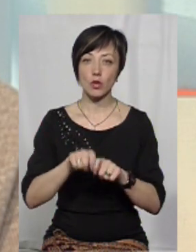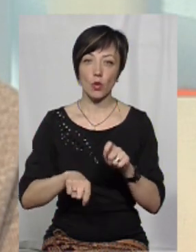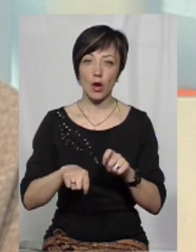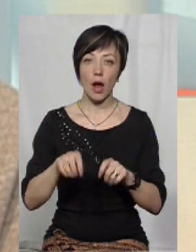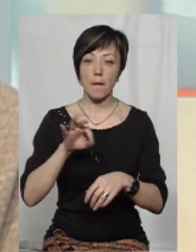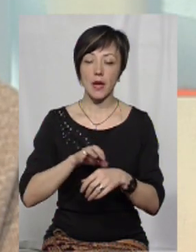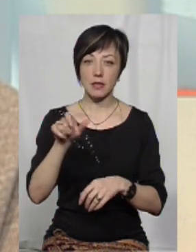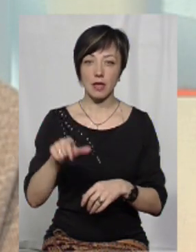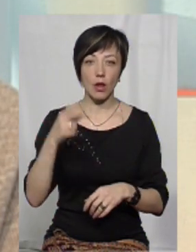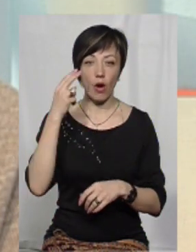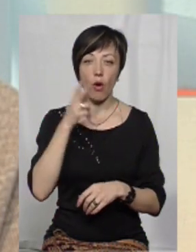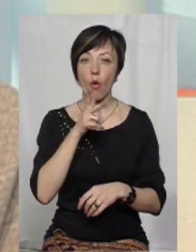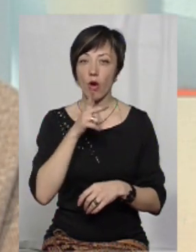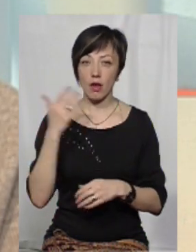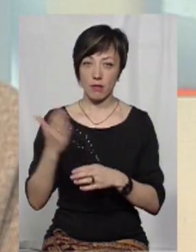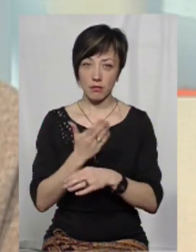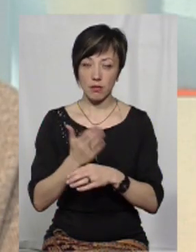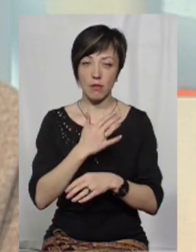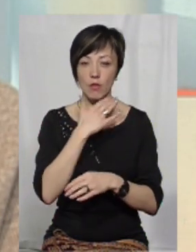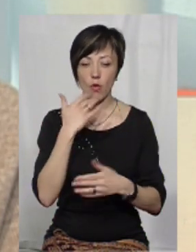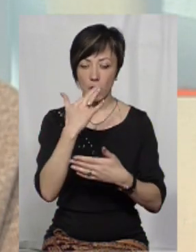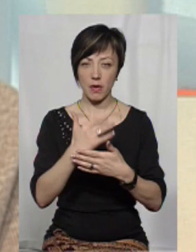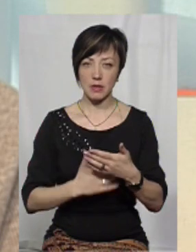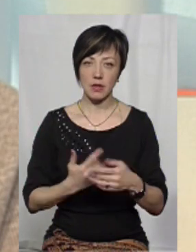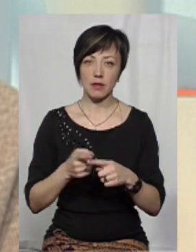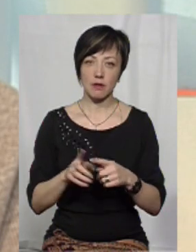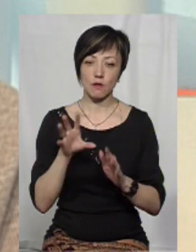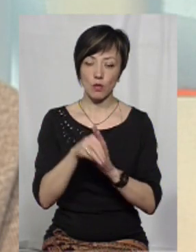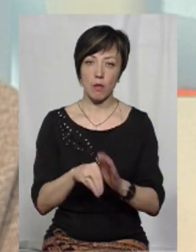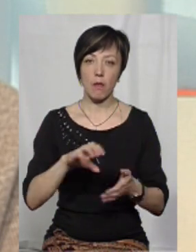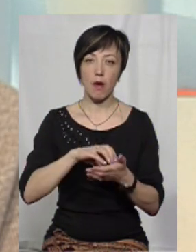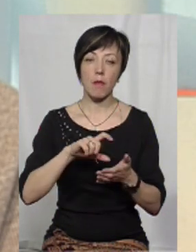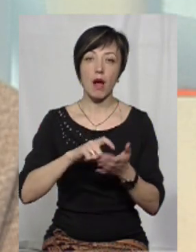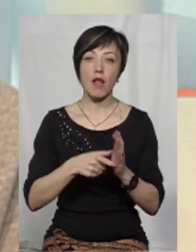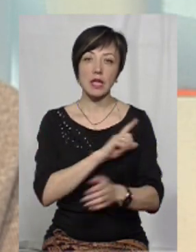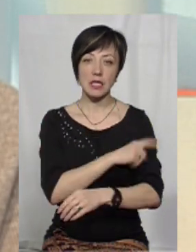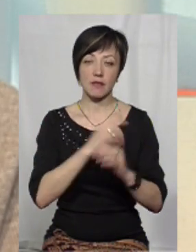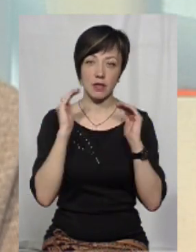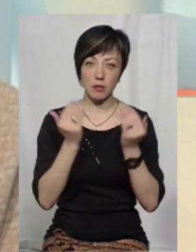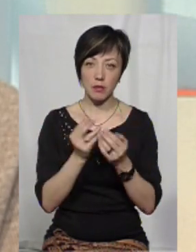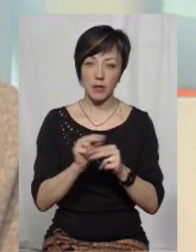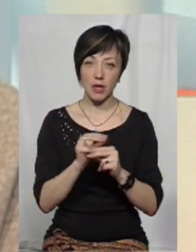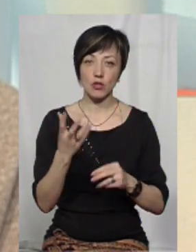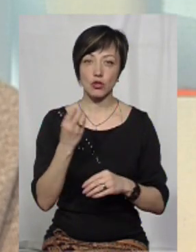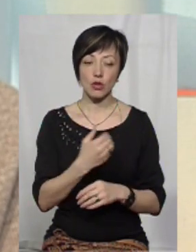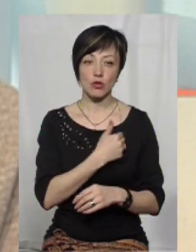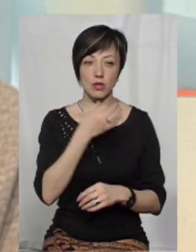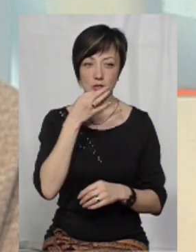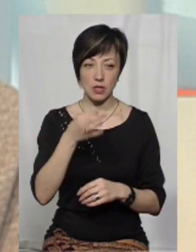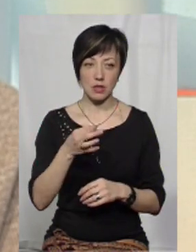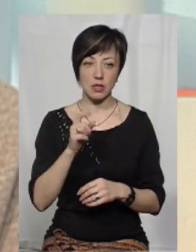Южная Корея, там тоже очень много показателей, это все идет в палату интенсивной терапии. Но я хочу еще сказать за